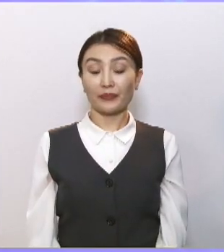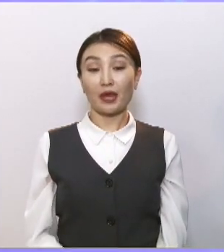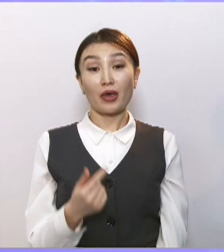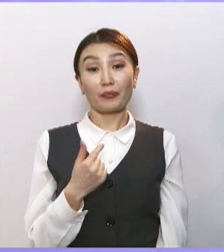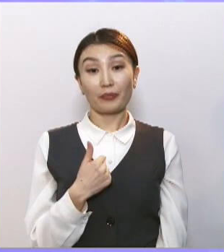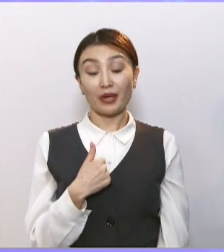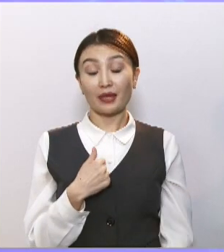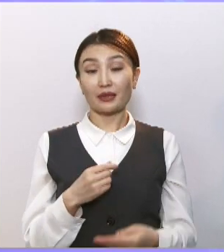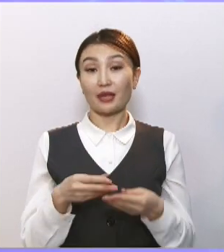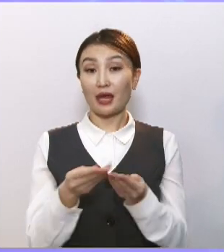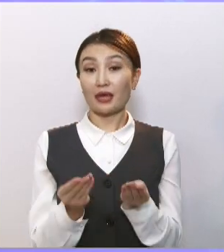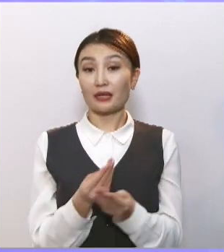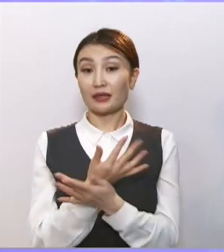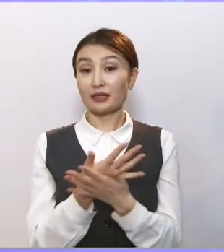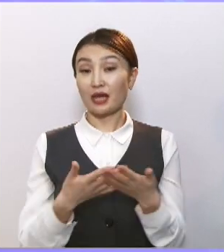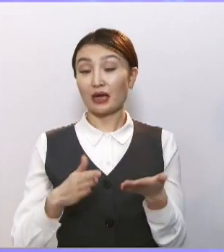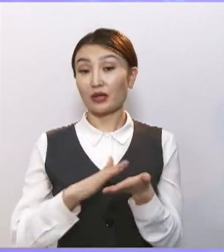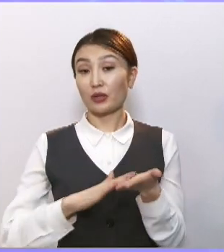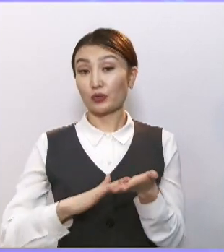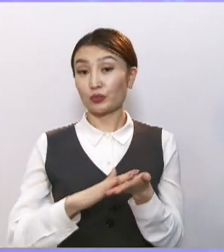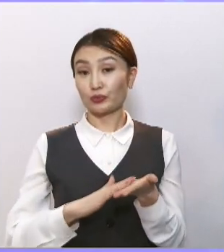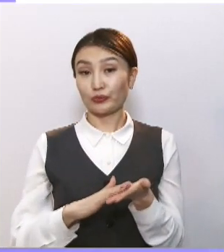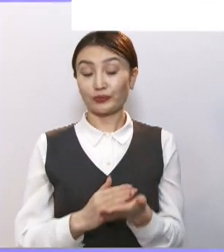Мен идиш аяктарды жууйм.